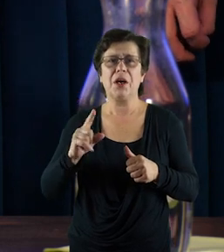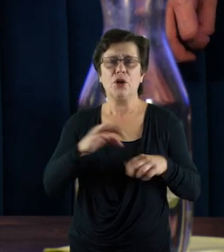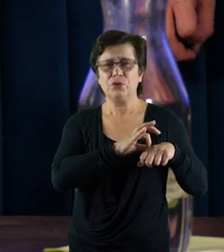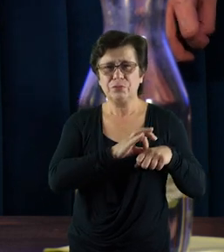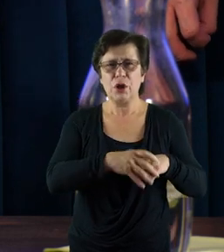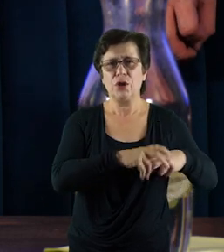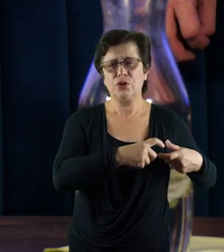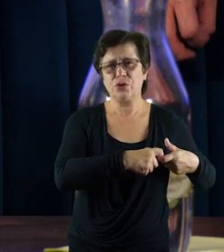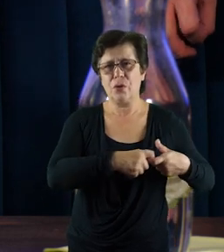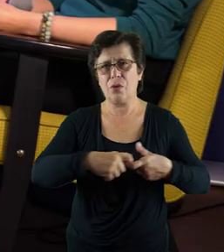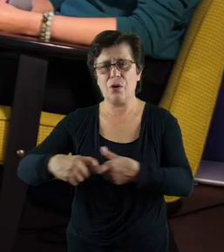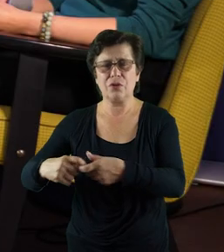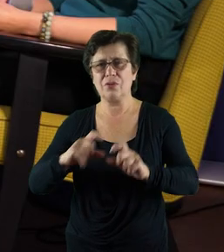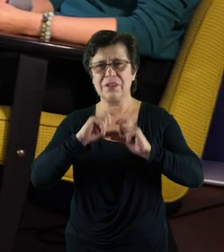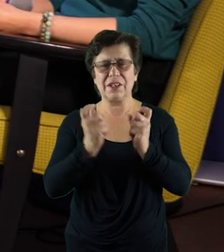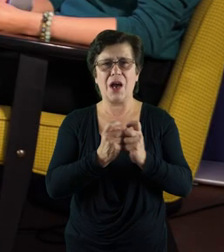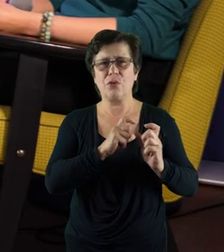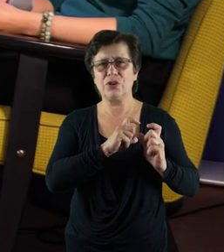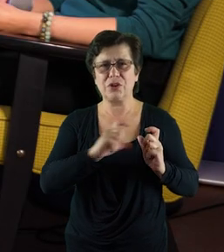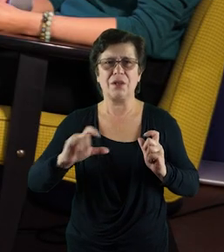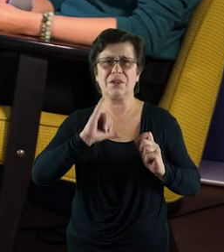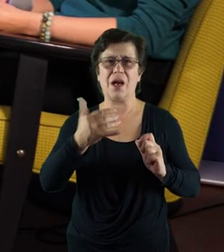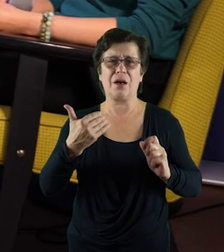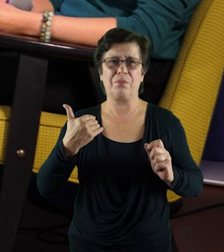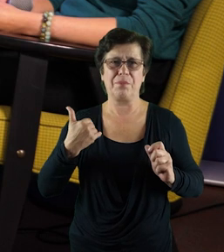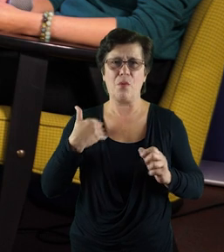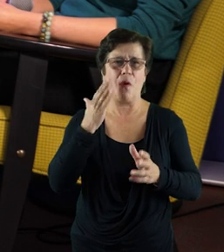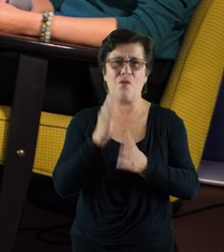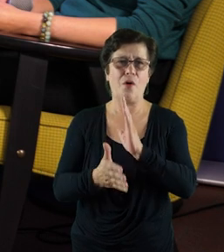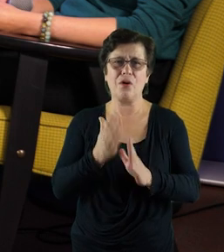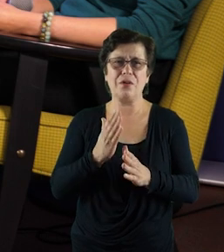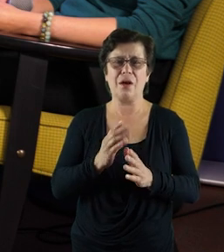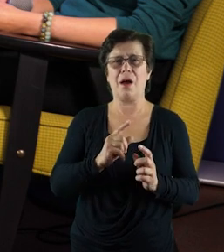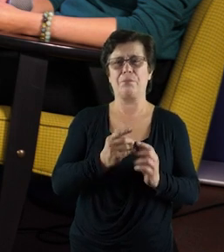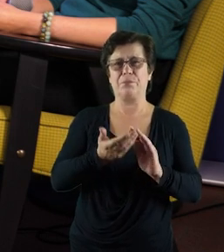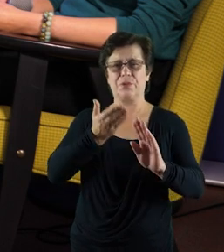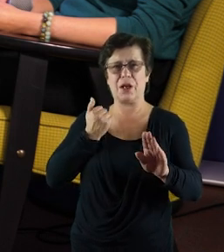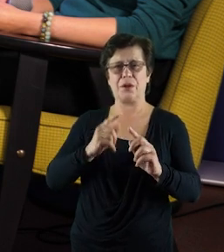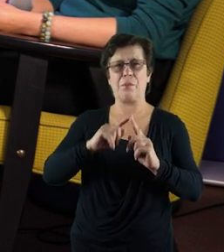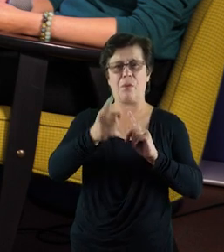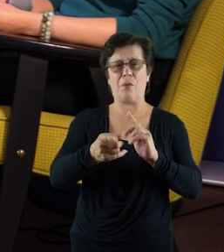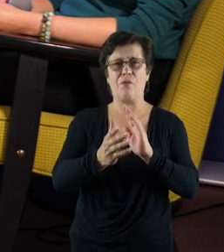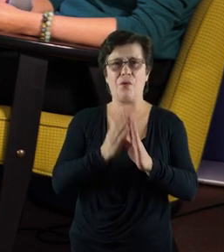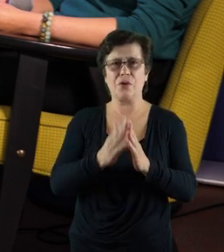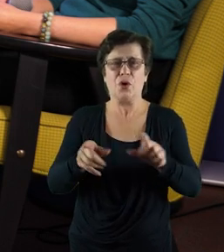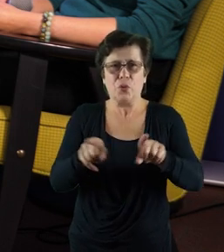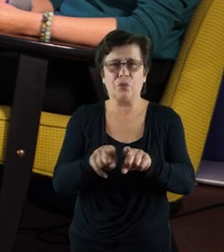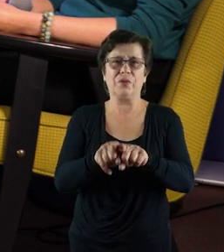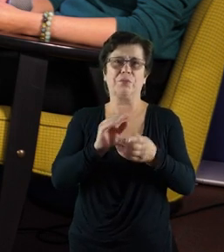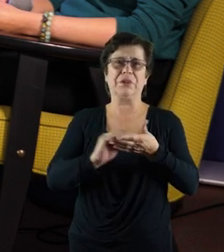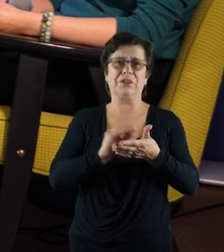wiem, spłynęła po nim, jakby to nie miało miejsca. I to mi się wydaje dość paradoksalne, bo no, wydarzenia wojenne jednak zupełnie